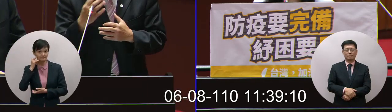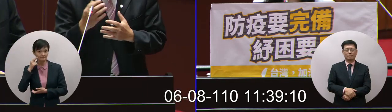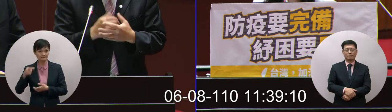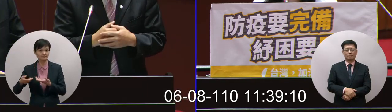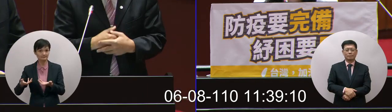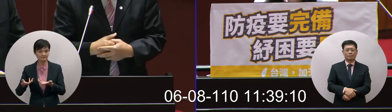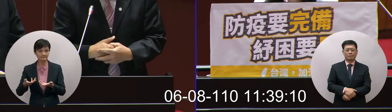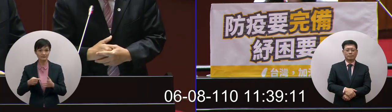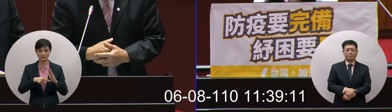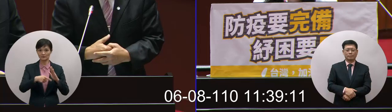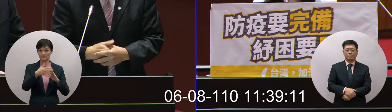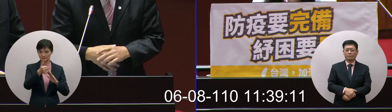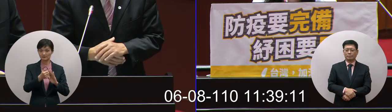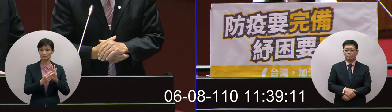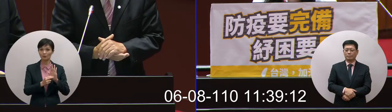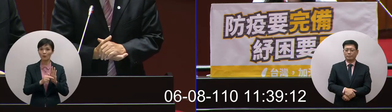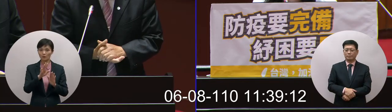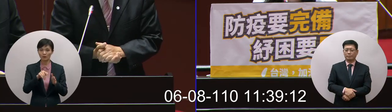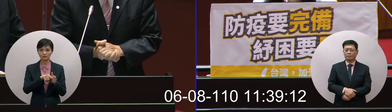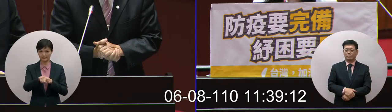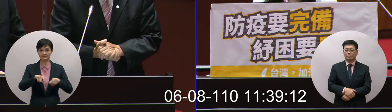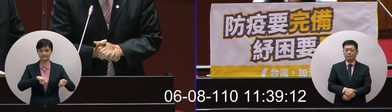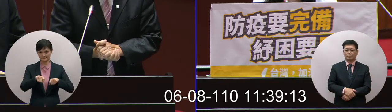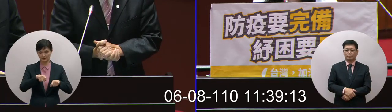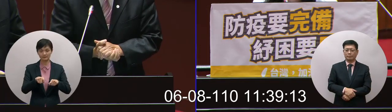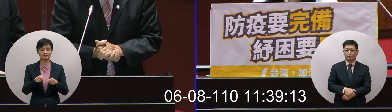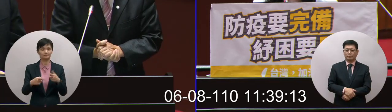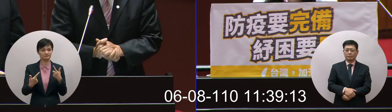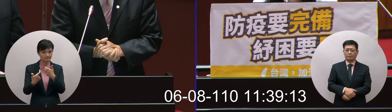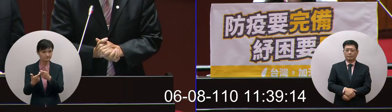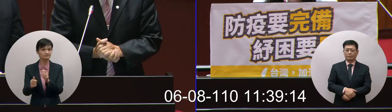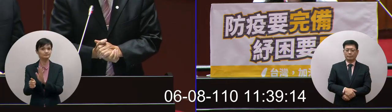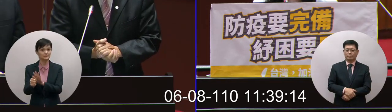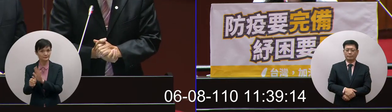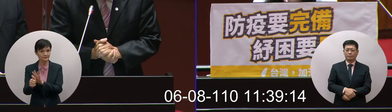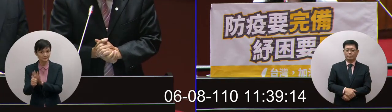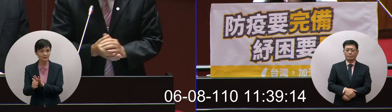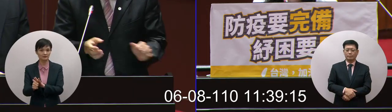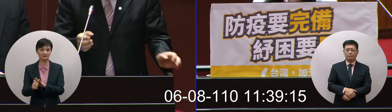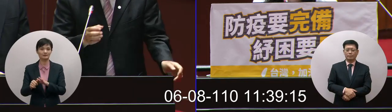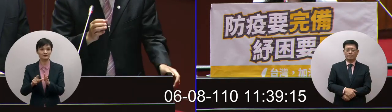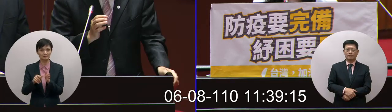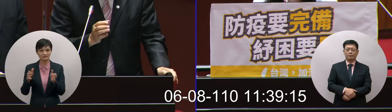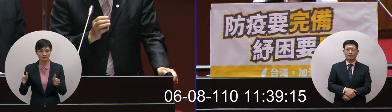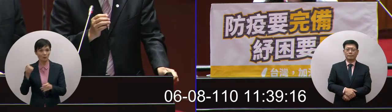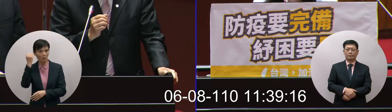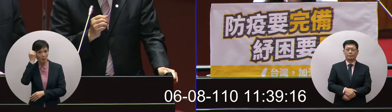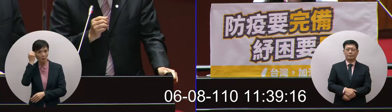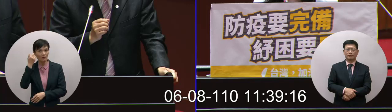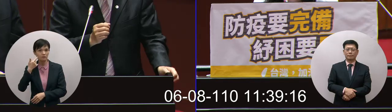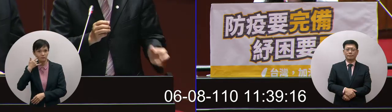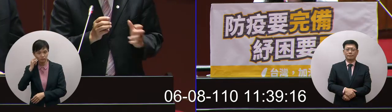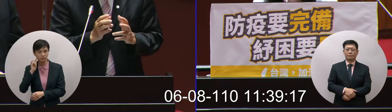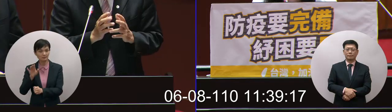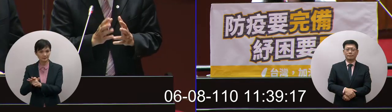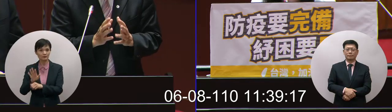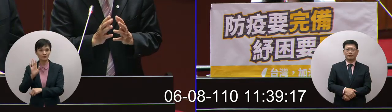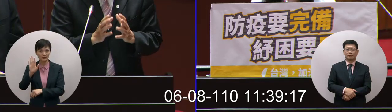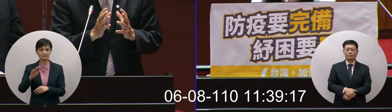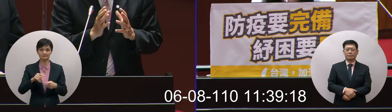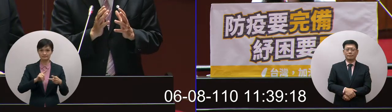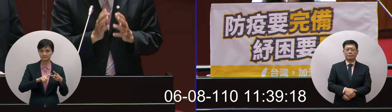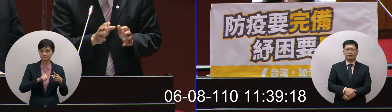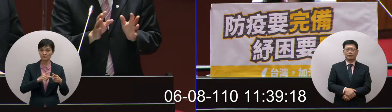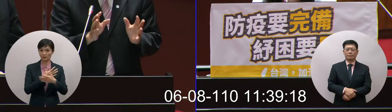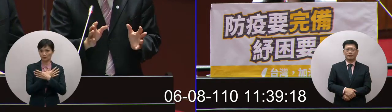也特别以一个这专案呢、来协助哈这段时间辛苦的家长。那对幼儿园的这一部分呢、我应该